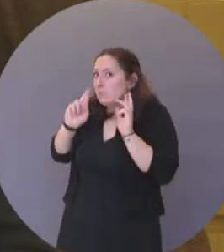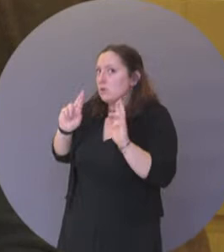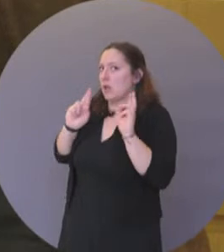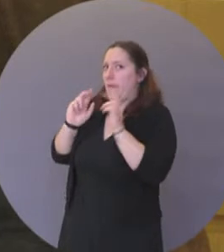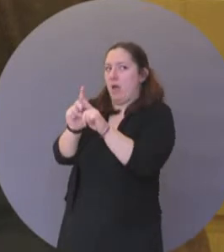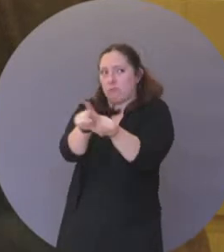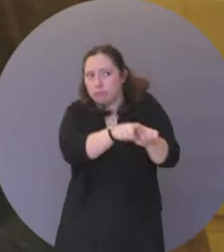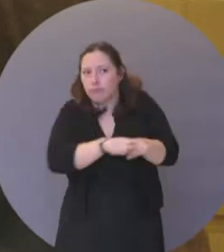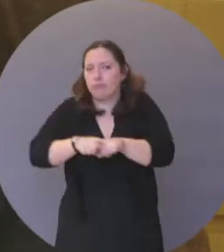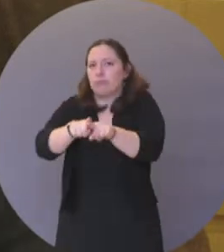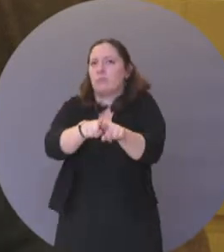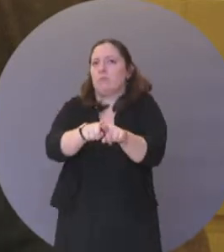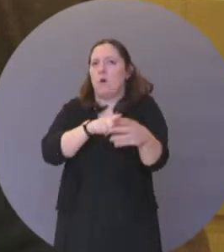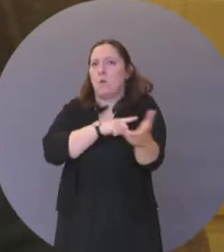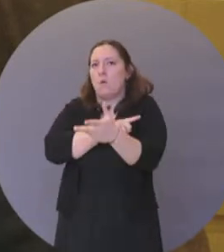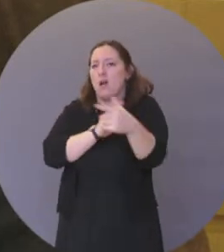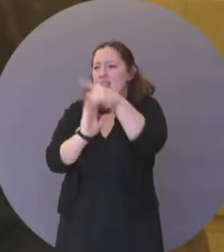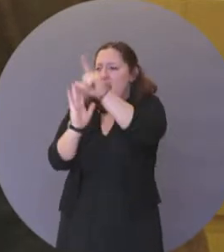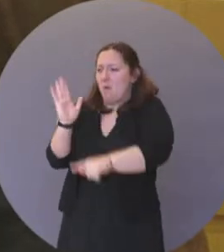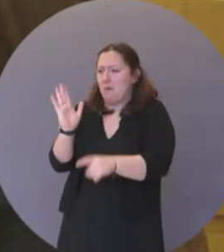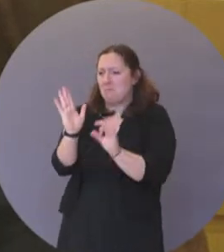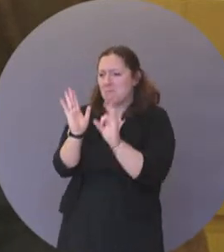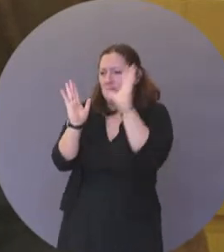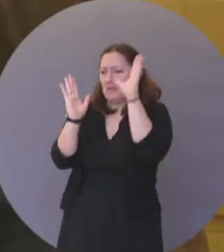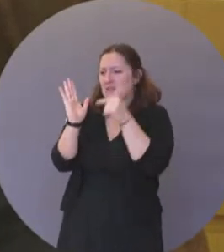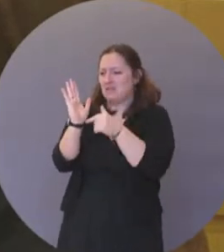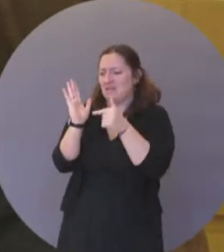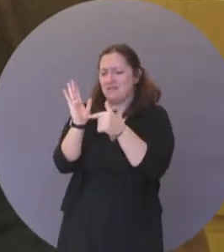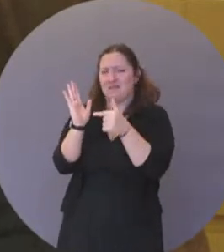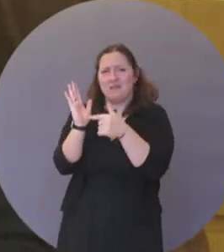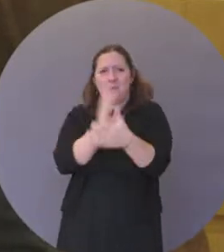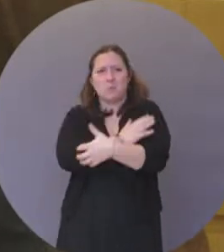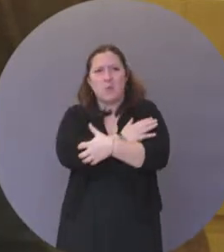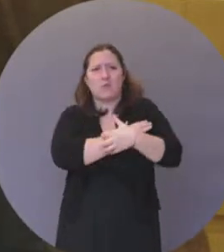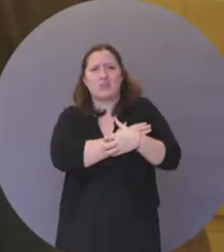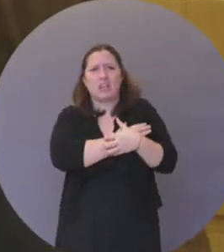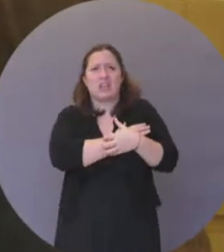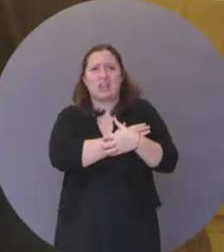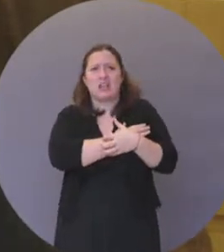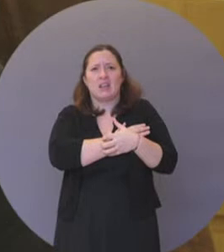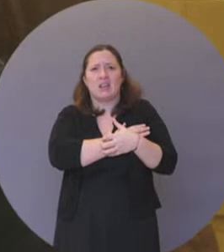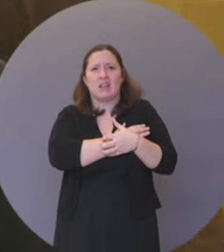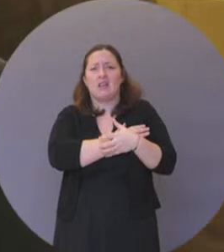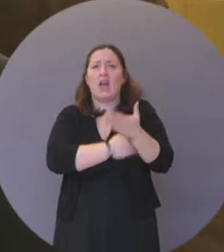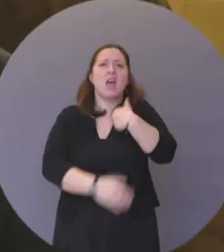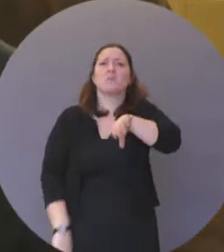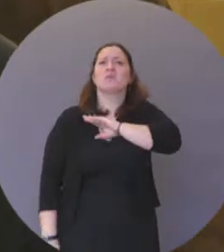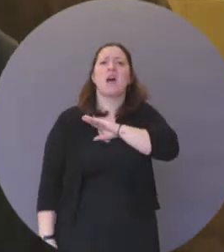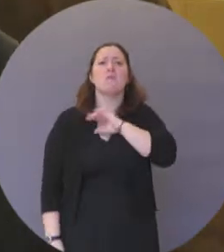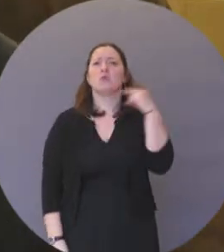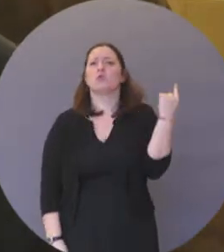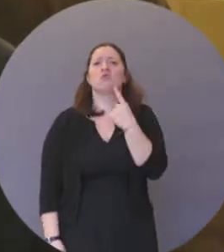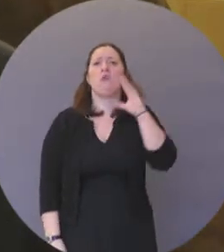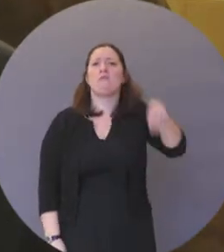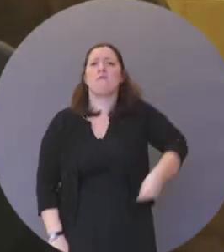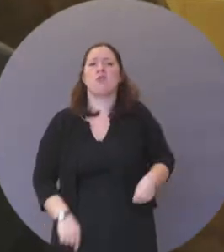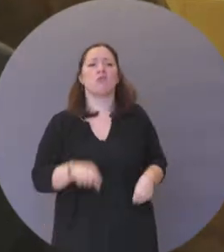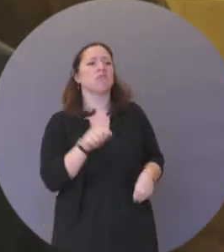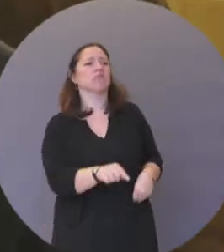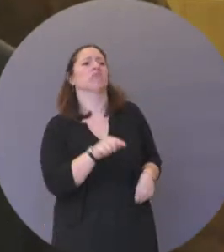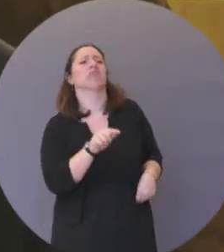à travers toutes ces lois de crimination de la pauvreté de ah c'est que le responsable c'est toujours ceux qui sont les plus faibles